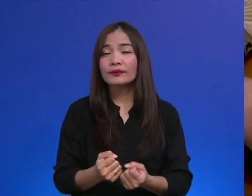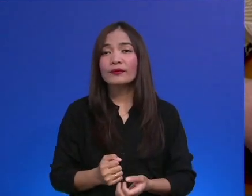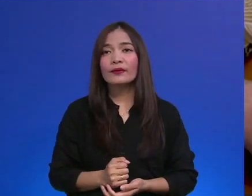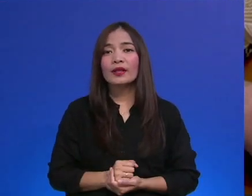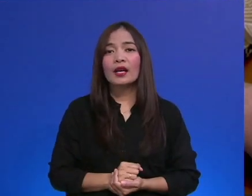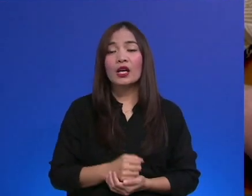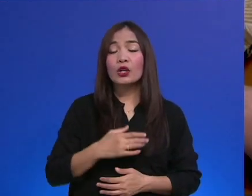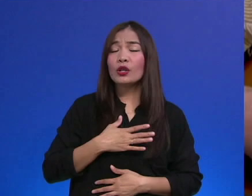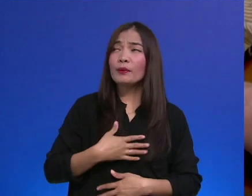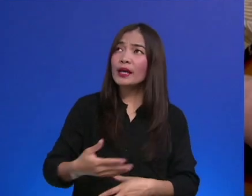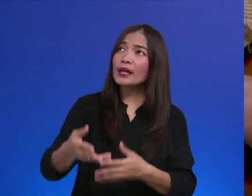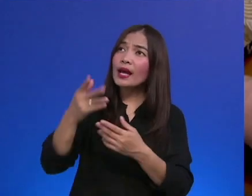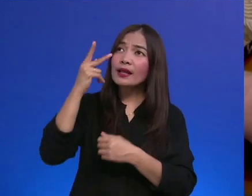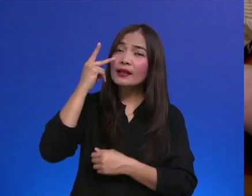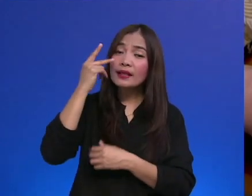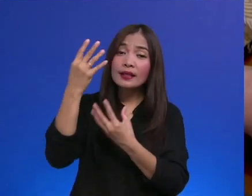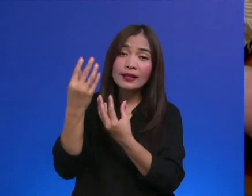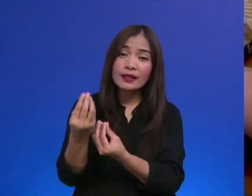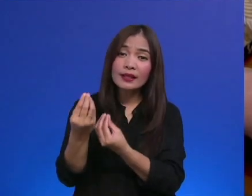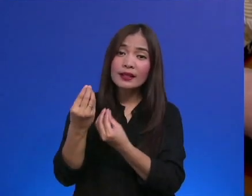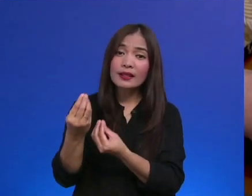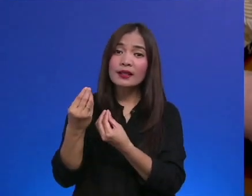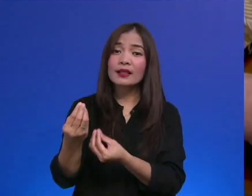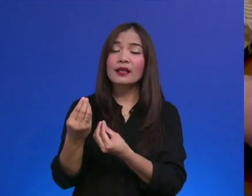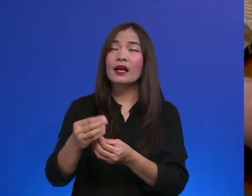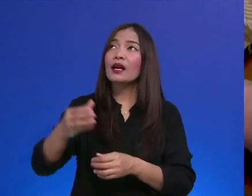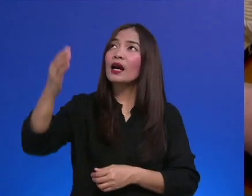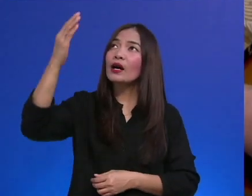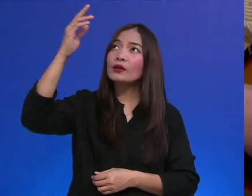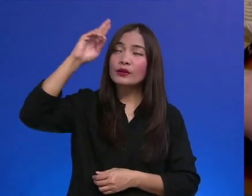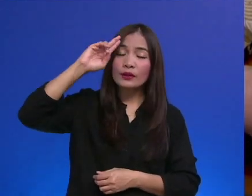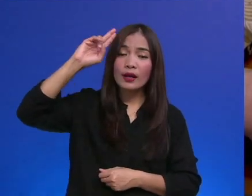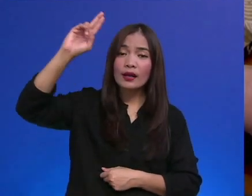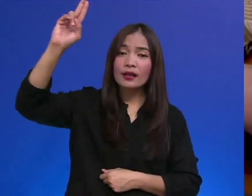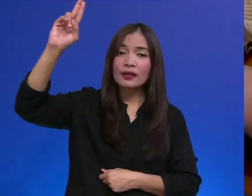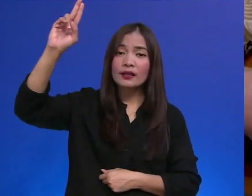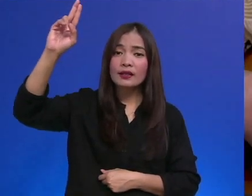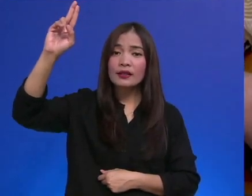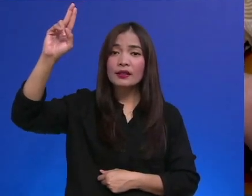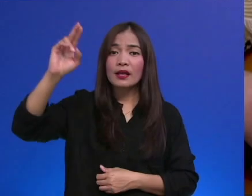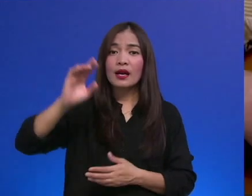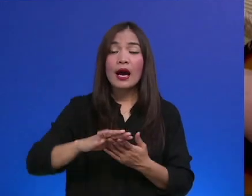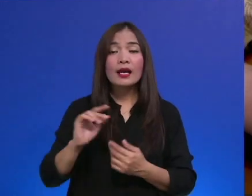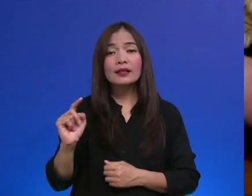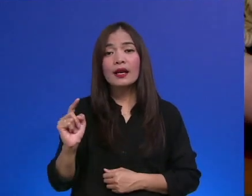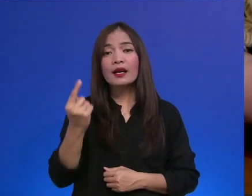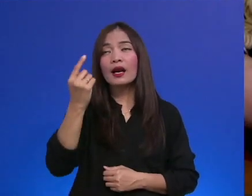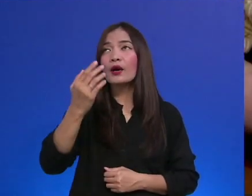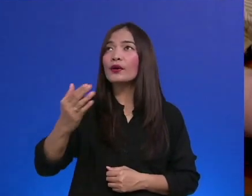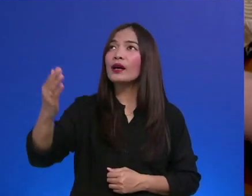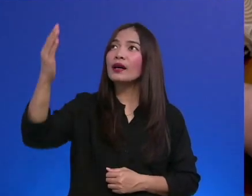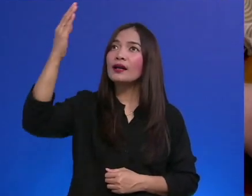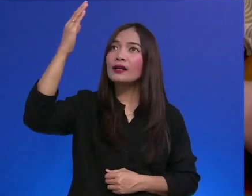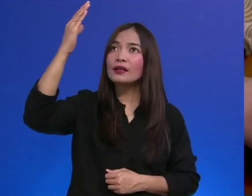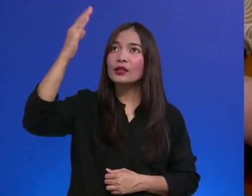ku menanti nantikan Kau Tuhan hanya kaya